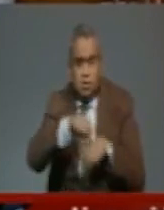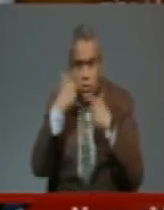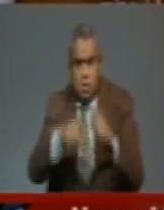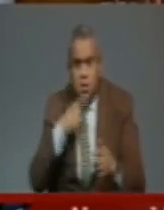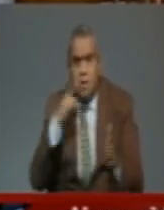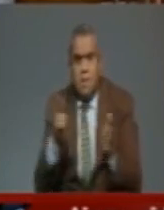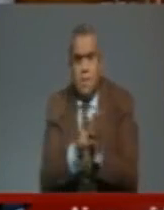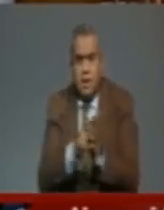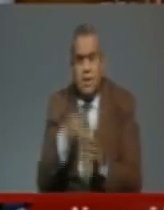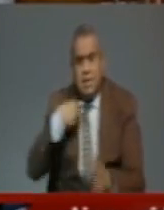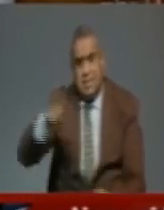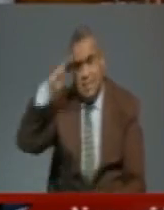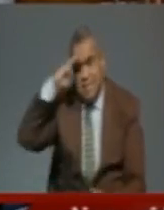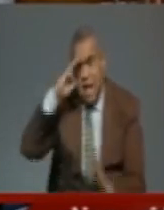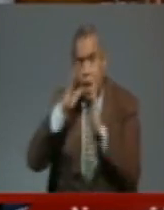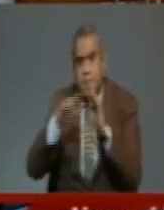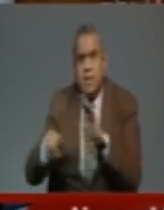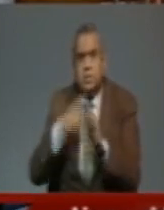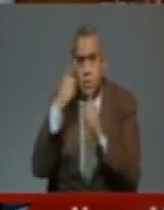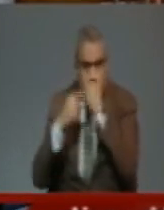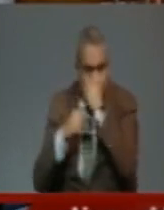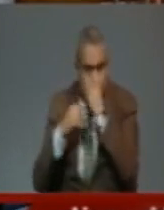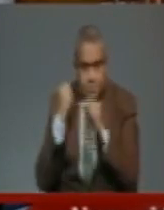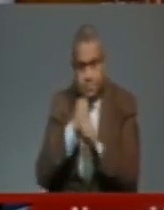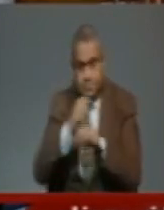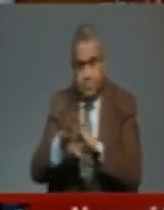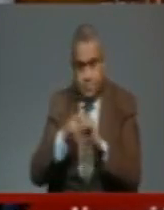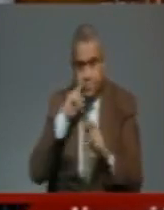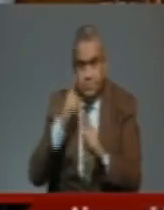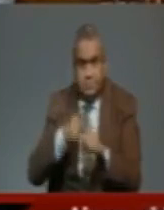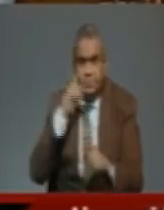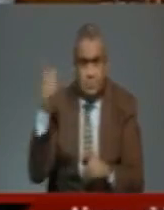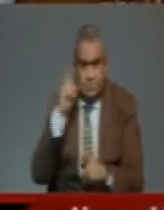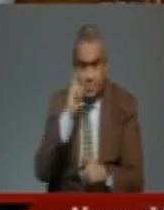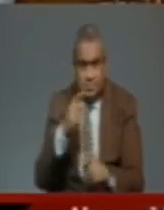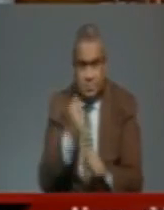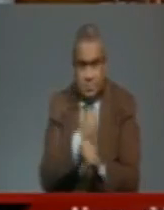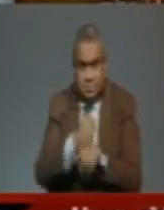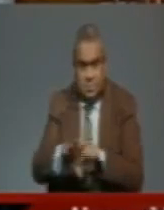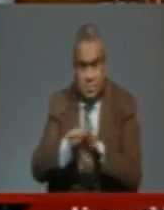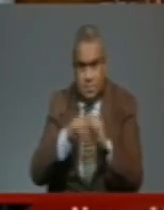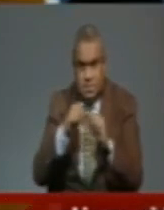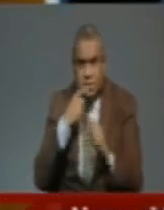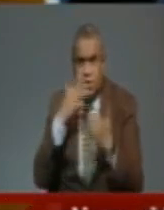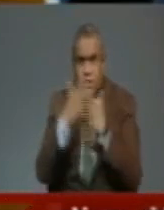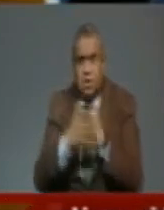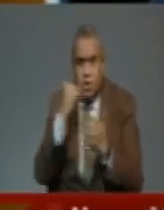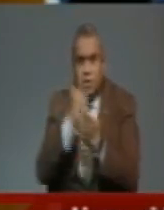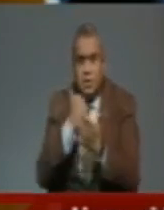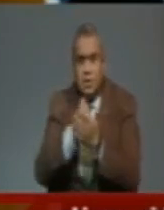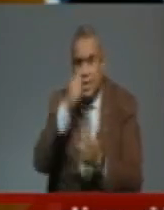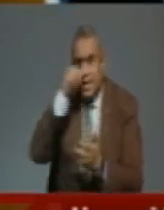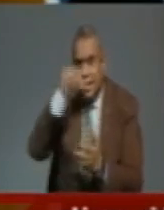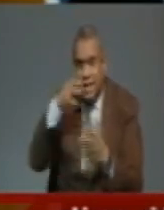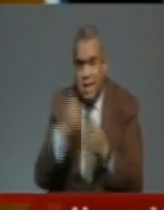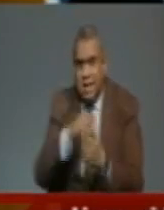مصر واحد، ودي يا فندم شكلها دلوقتي، دي اللي حضرتك اشرت لها من شويه، دي اللي كان عليها شركه كي جي ال الكويتيه وكان فيها قضيه